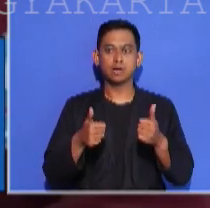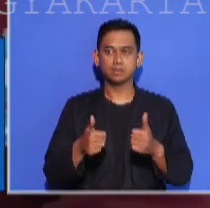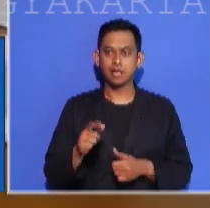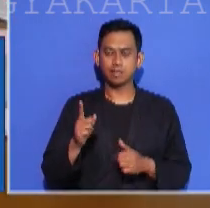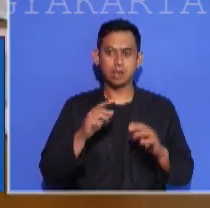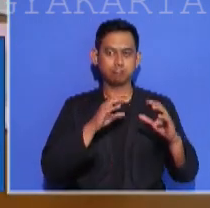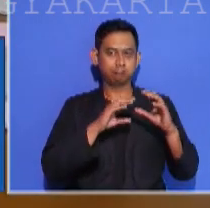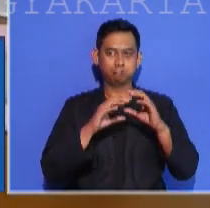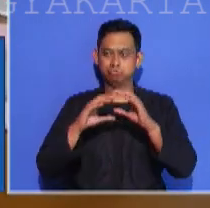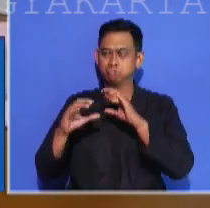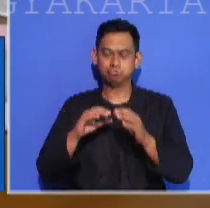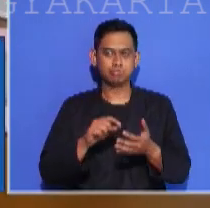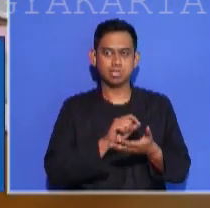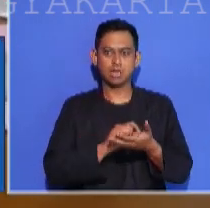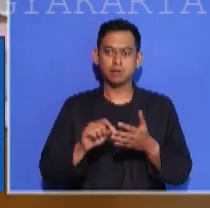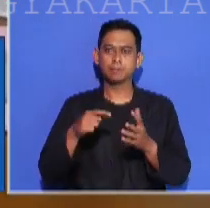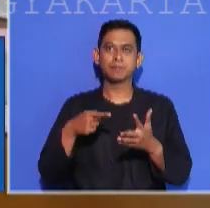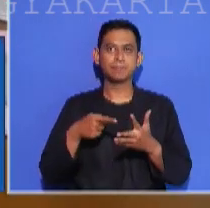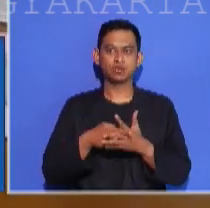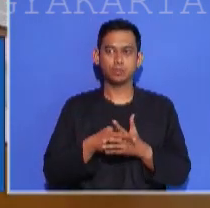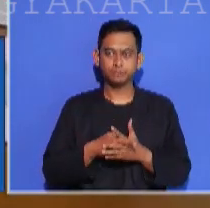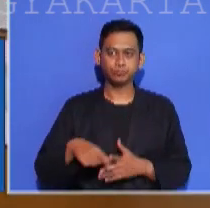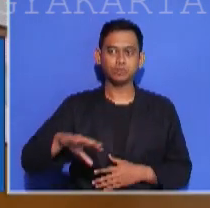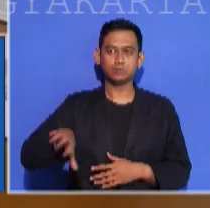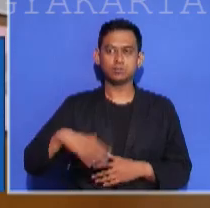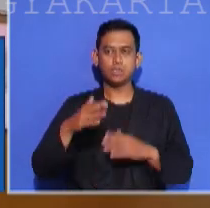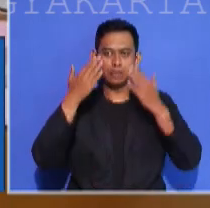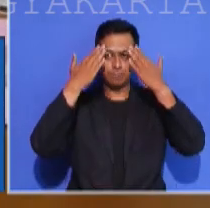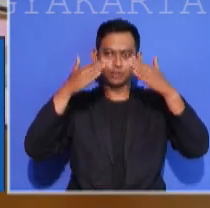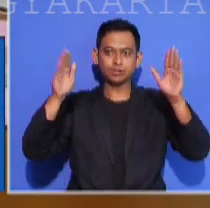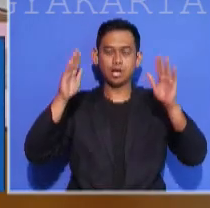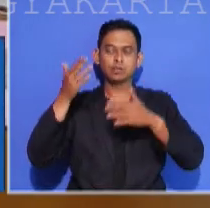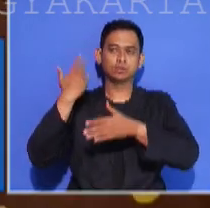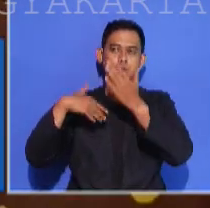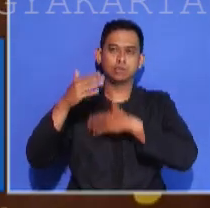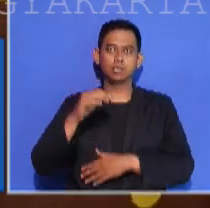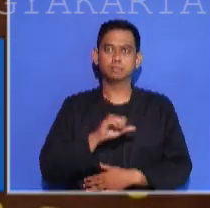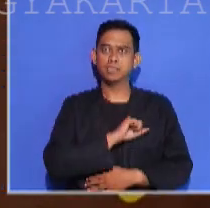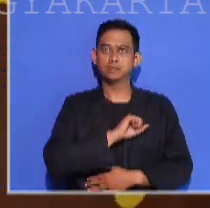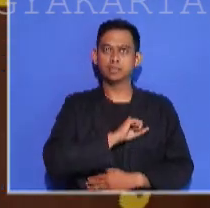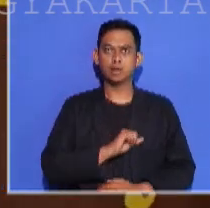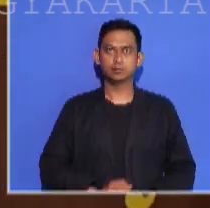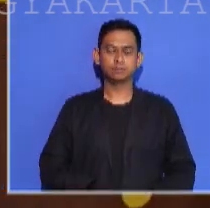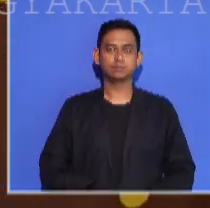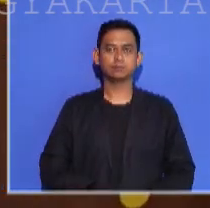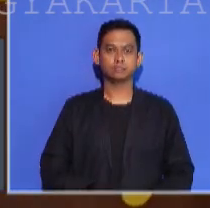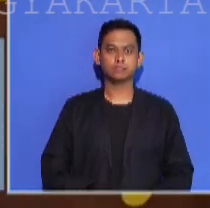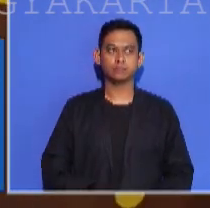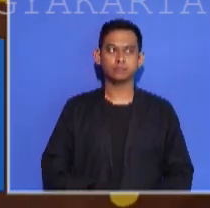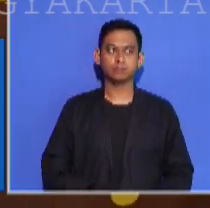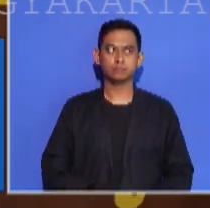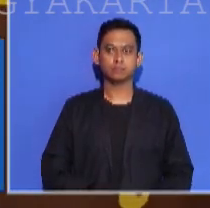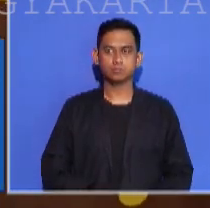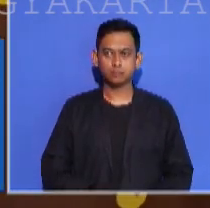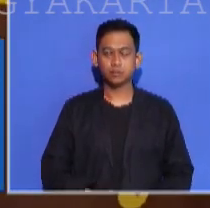penulisan esai dengan materi pemilu, pilkada, demokrasi, dan sejarah kebangsaan. Pas sebenarnya tadi saya sudah sampaikan